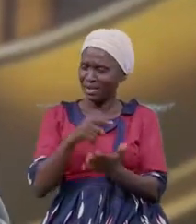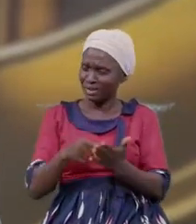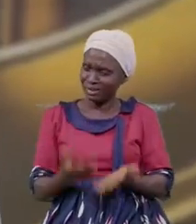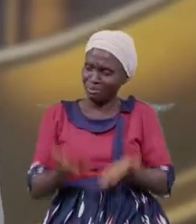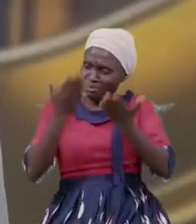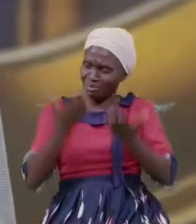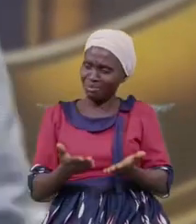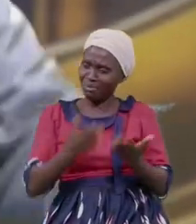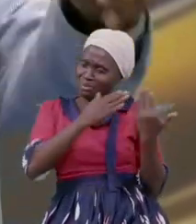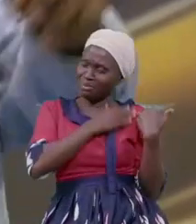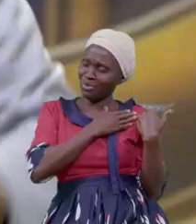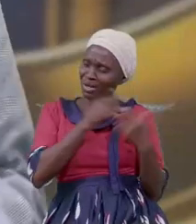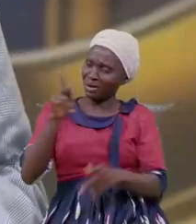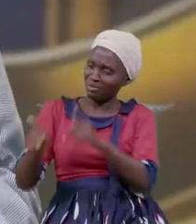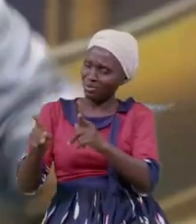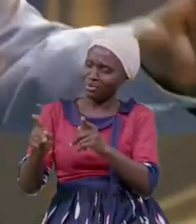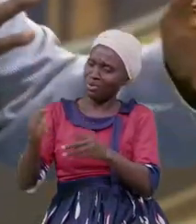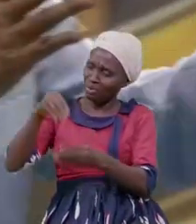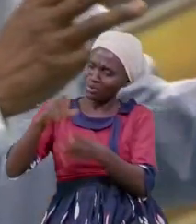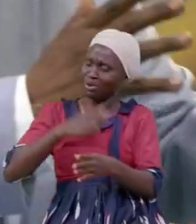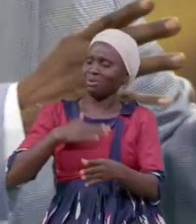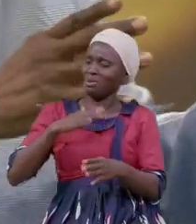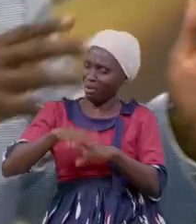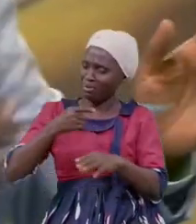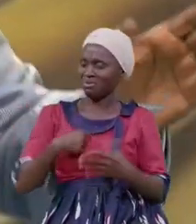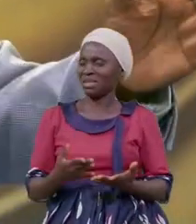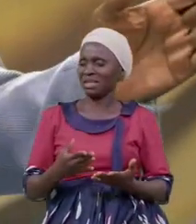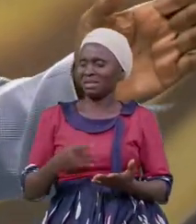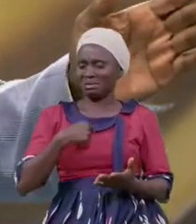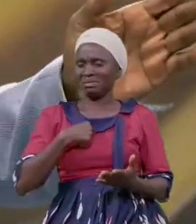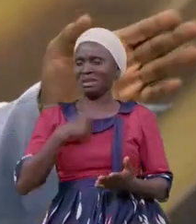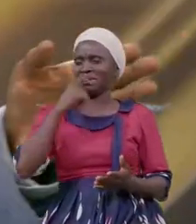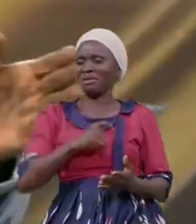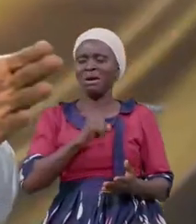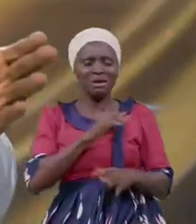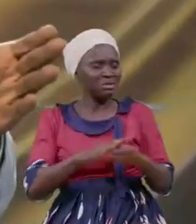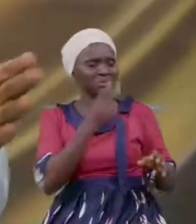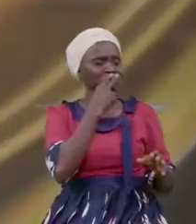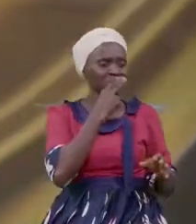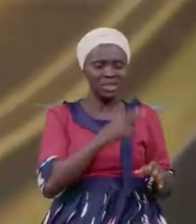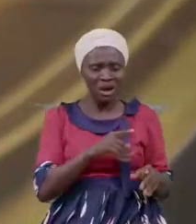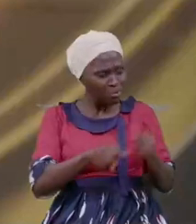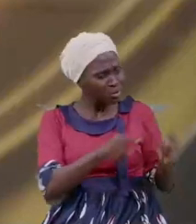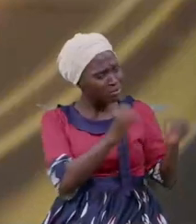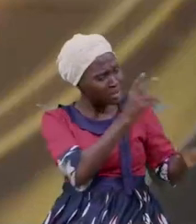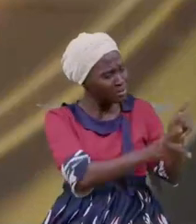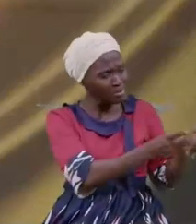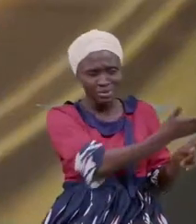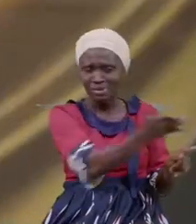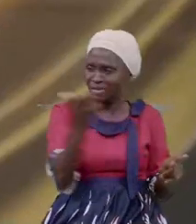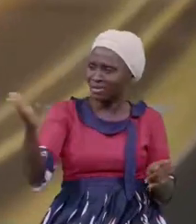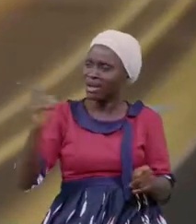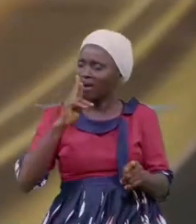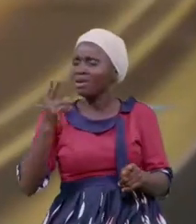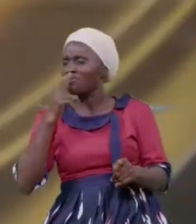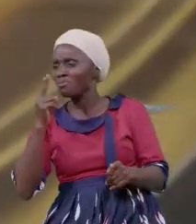lourd aayant plat sur moi l'autre fume l'autre fume ne bois pas mais l'autre aussi boit non l'autre aussi je